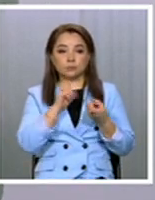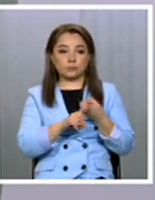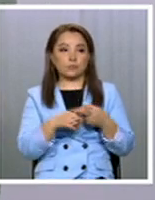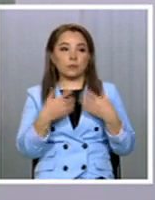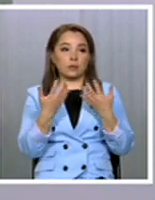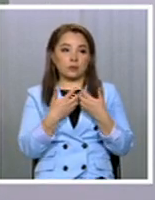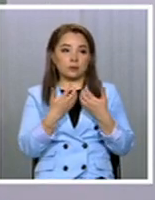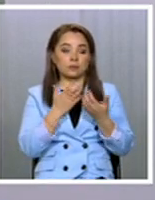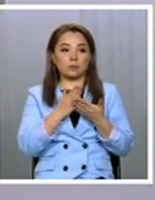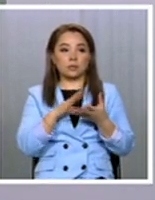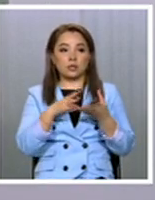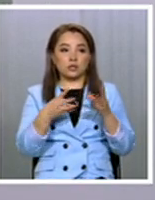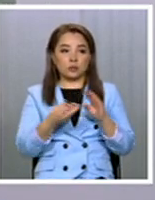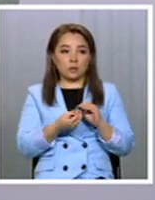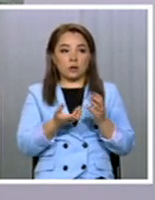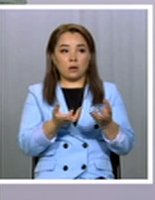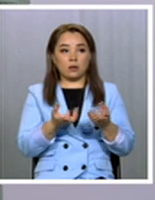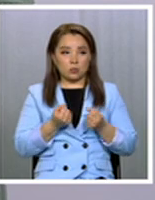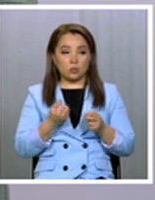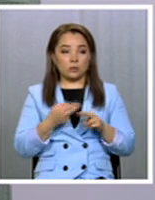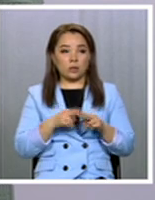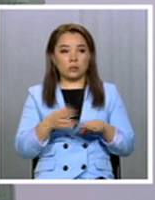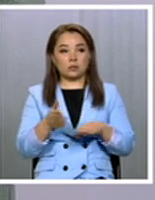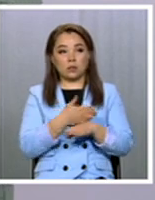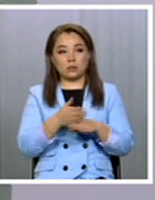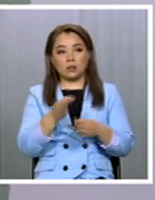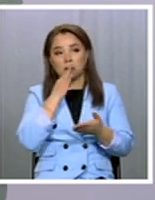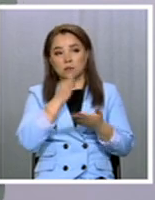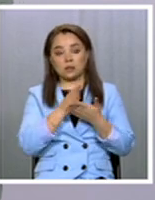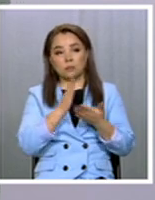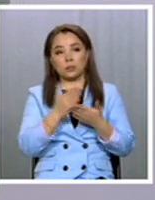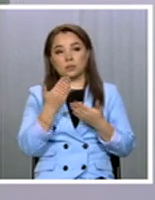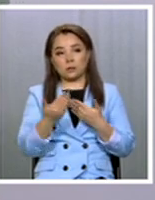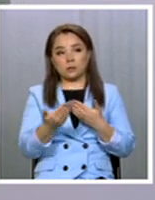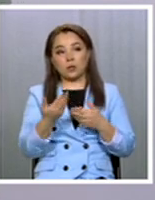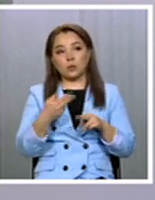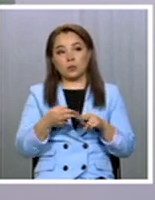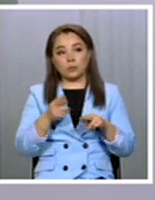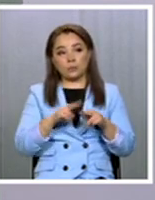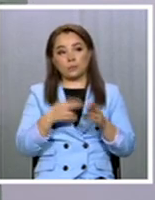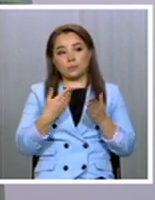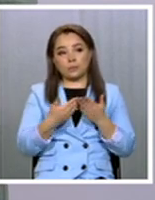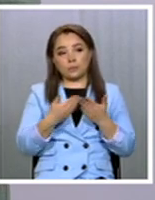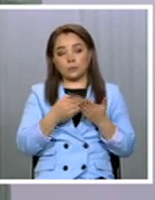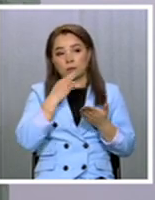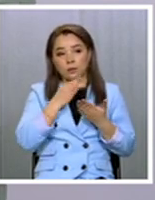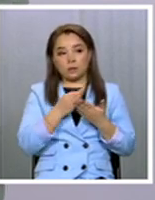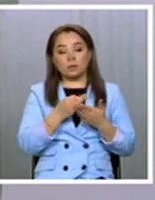есептің нәтижесін алу және талдау деп аталады. Енді